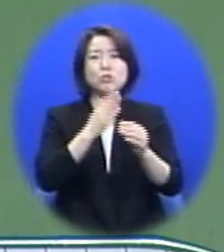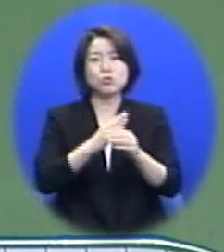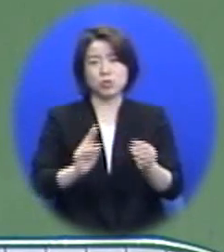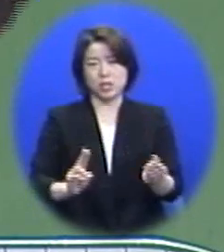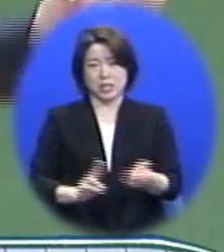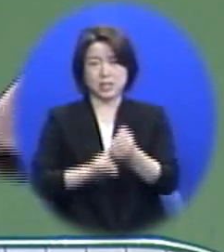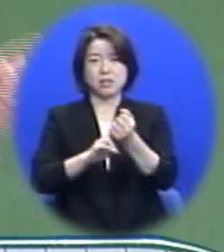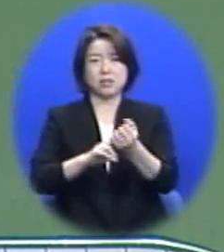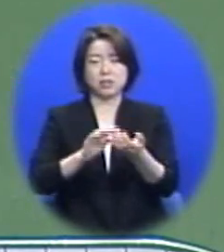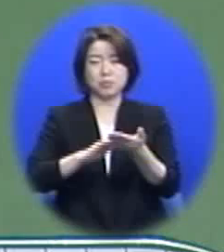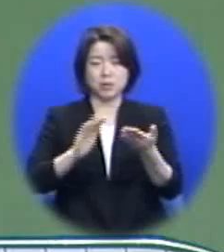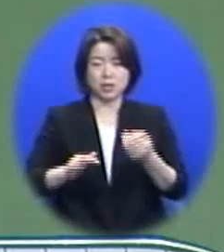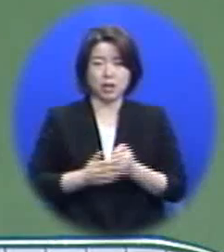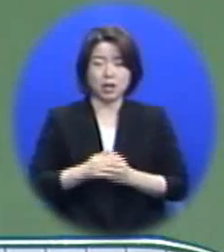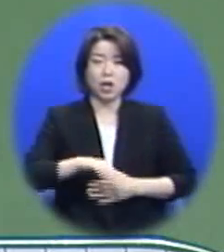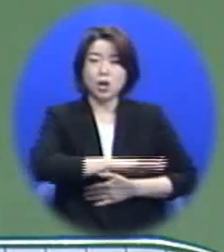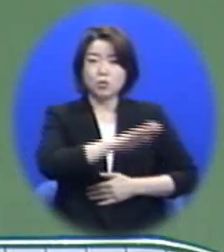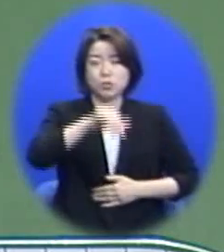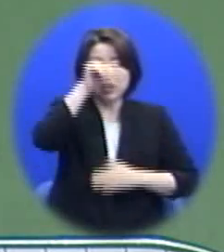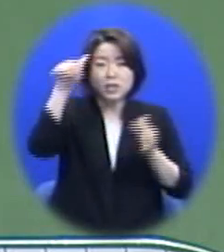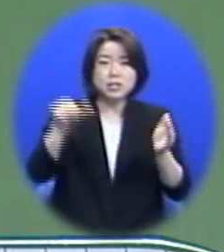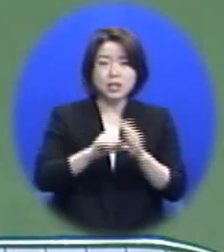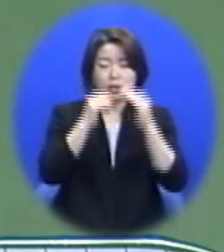인생이 완전히 바꾸지는